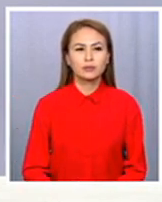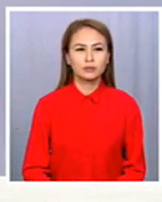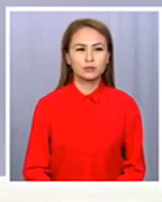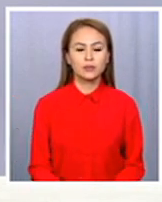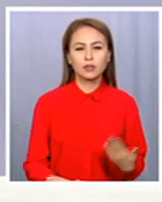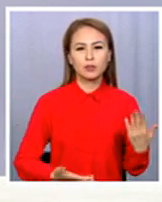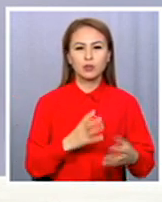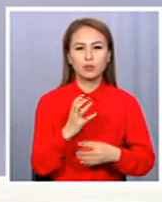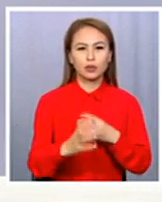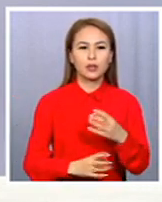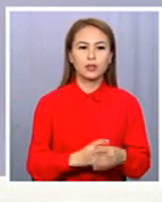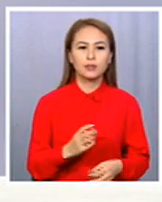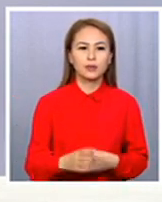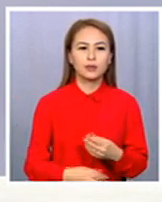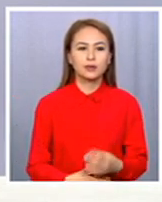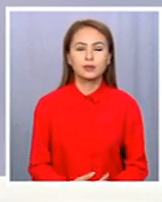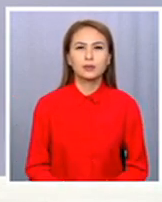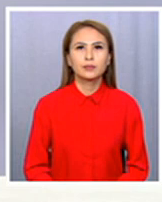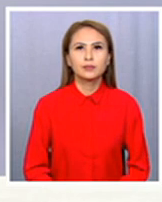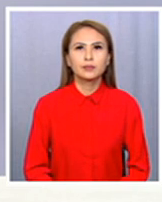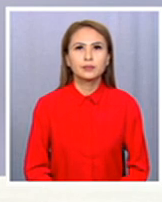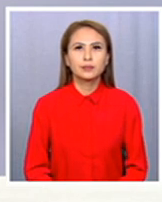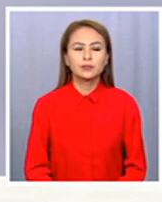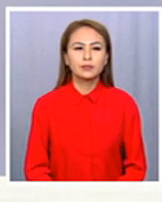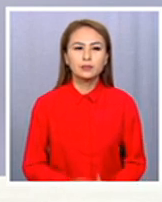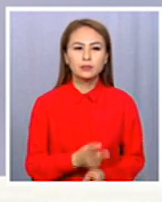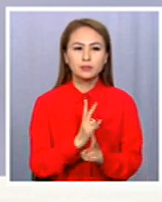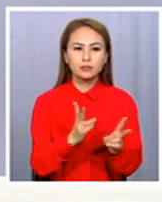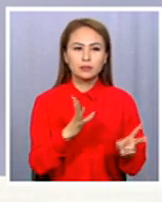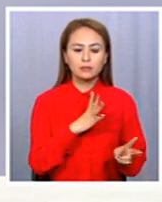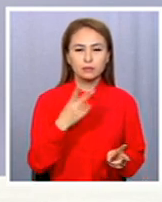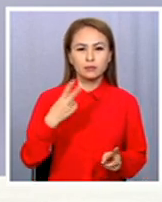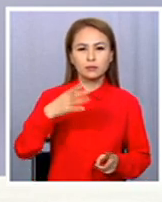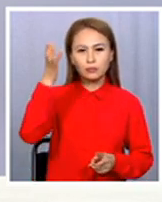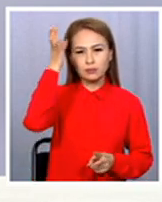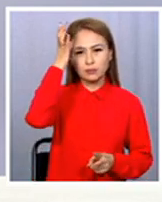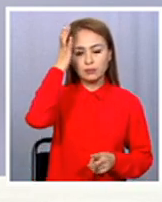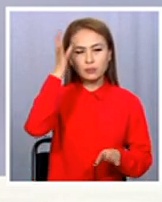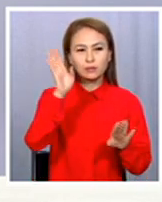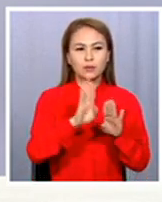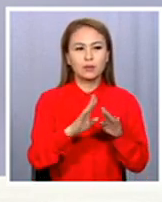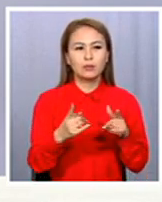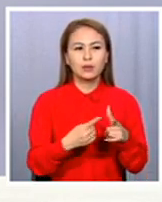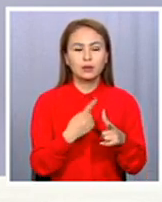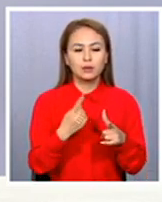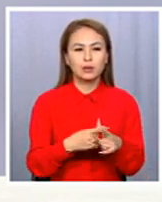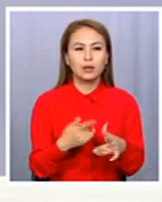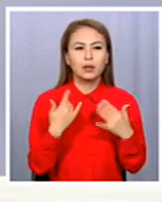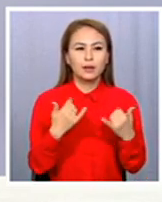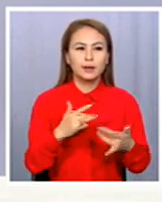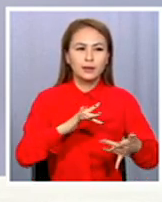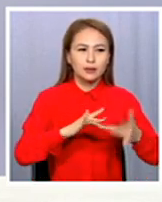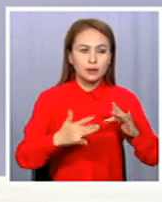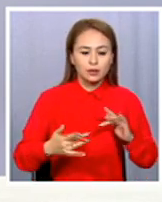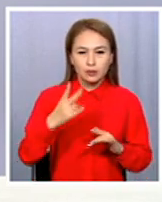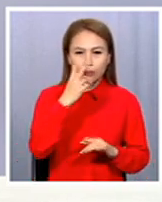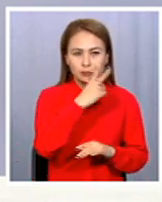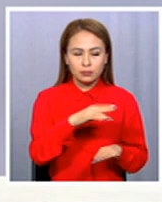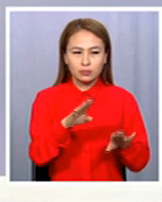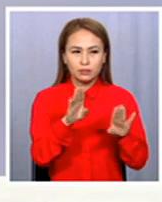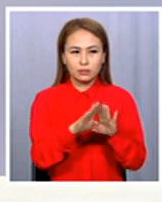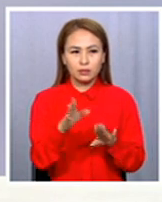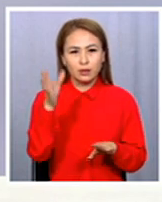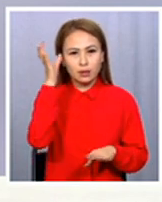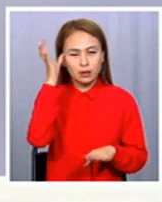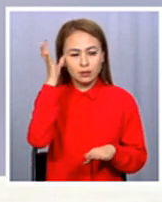әлемдік желілер. Кейбір әдебиеттерде оны ғаламдық желілер деп атайды. Біз осы интернетті қарастырамыз, ол ғаламдық